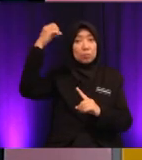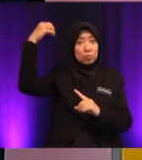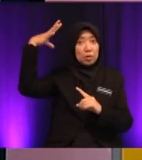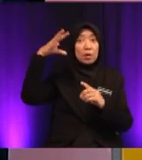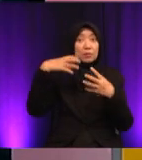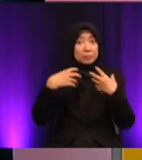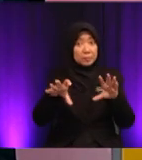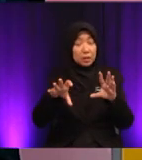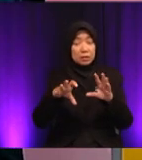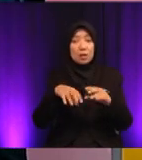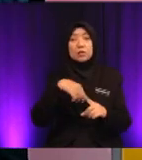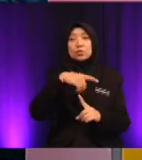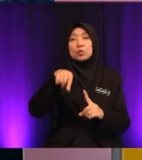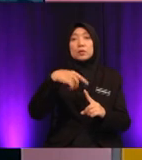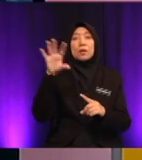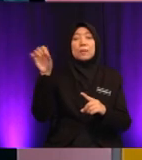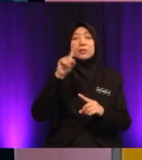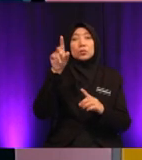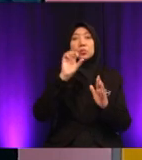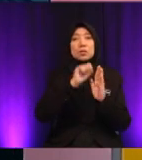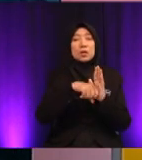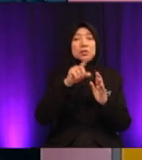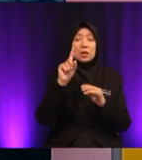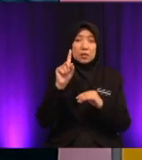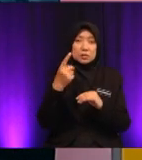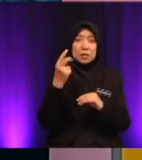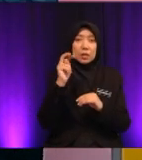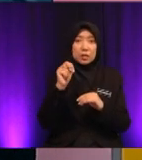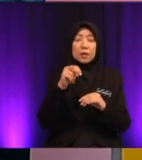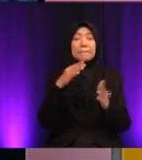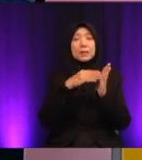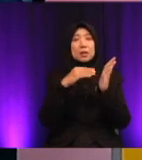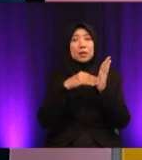satu saat saja eh inilah bilangan jarak